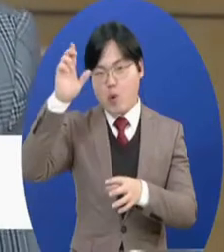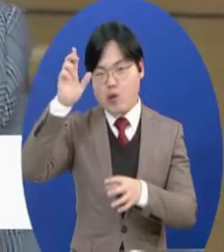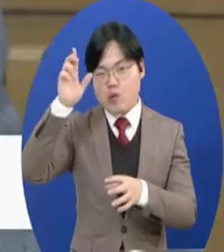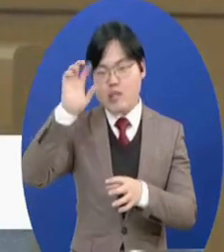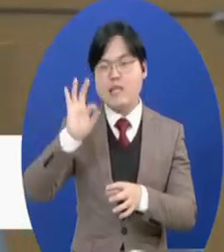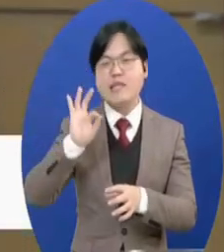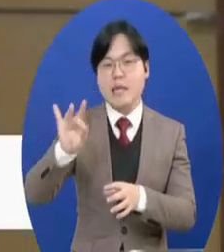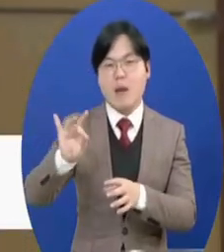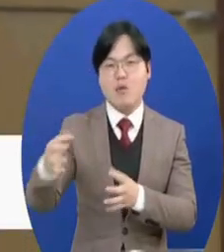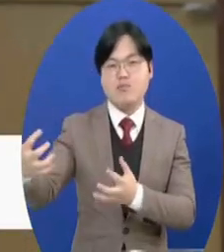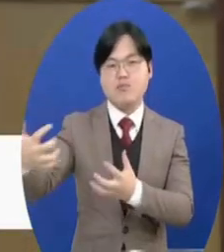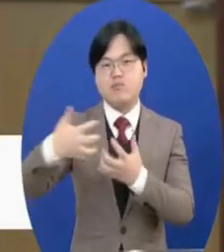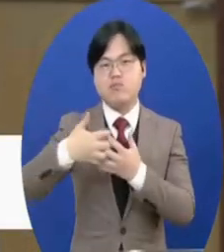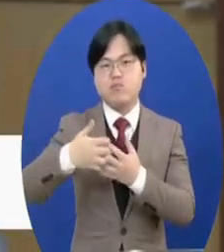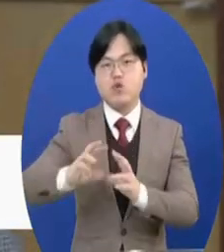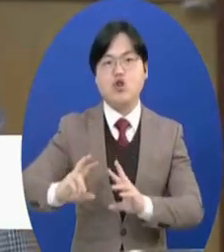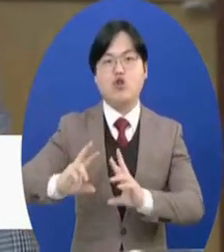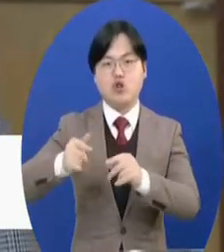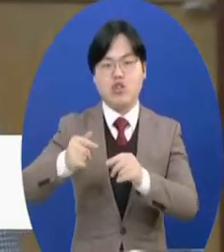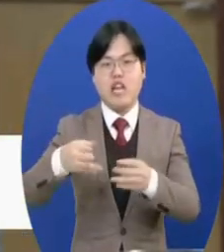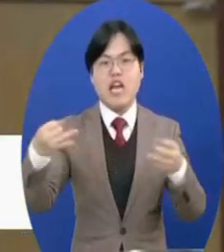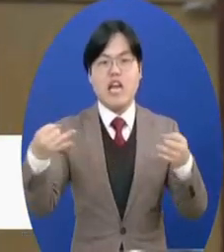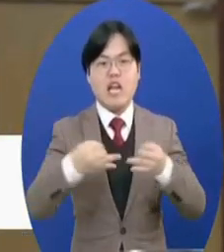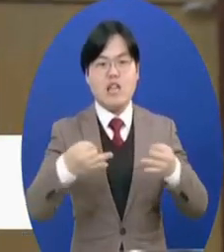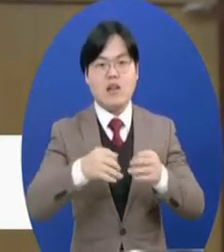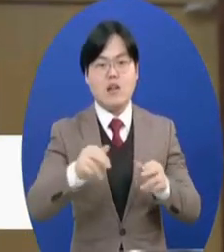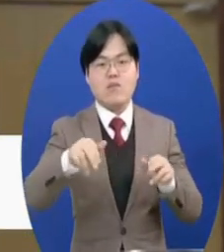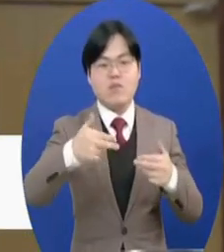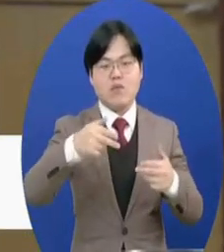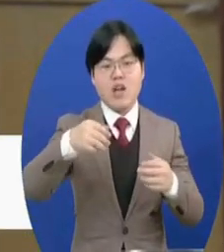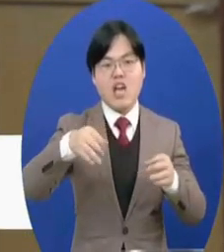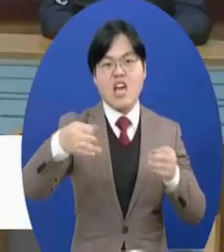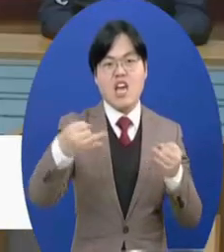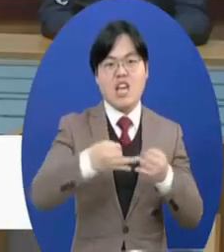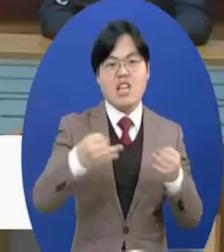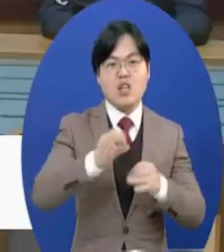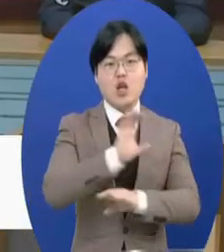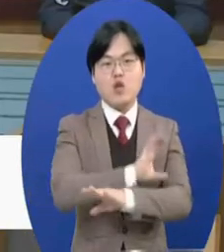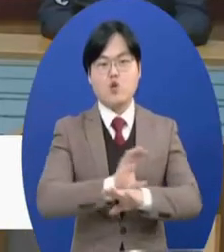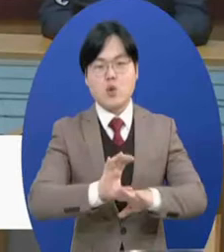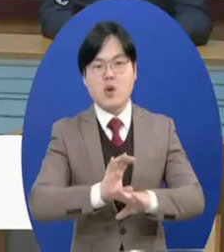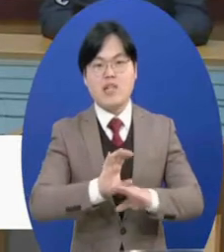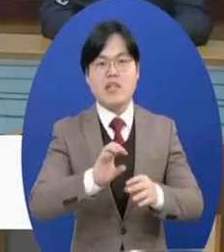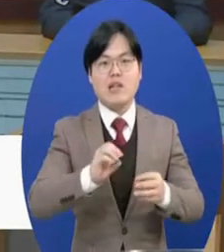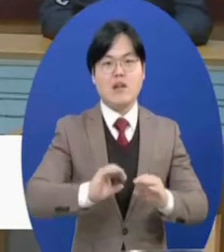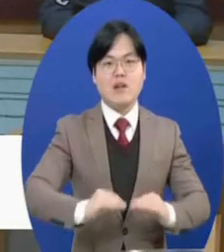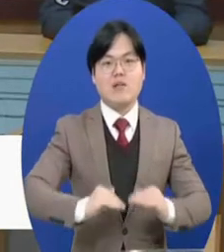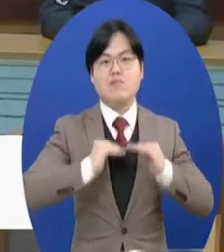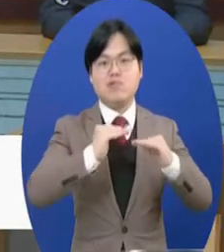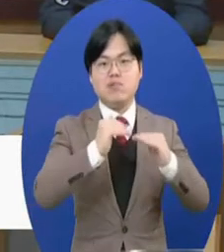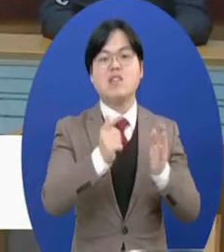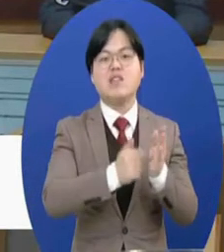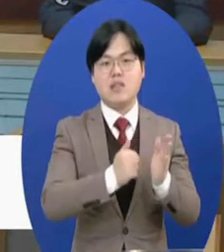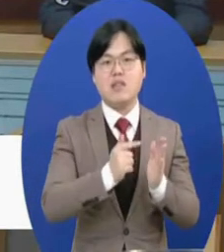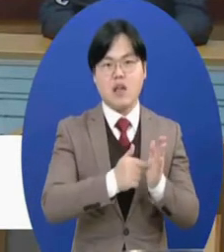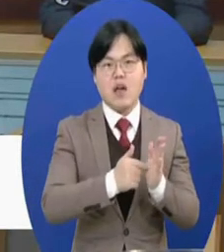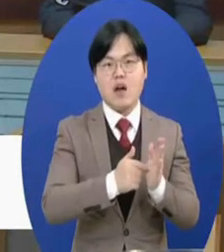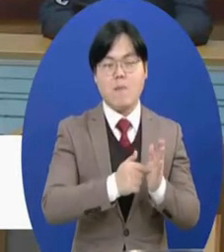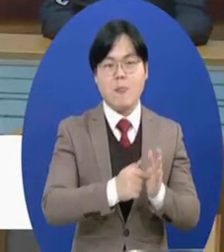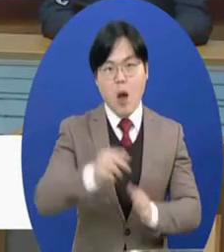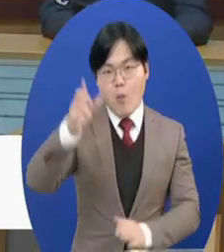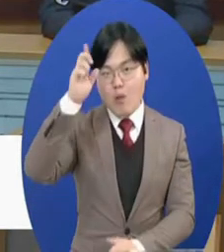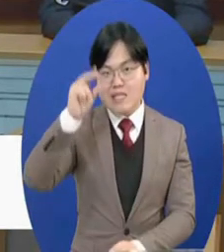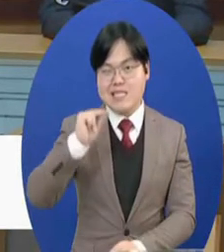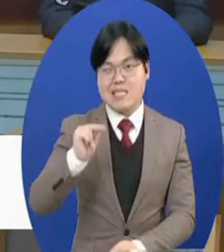хандлагатай уялдуулан өөрчлөх цахим жилжилт, цахим боловсрол, зайны сургалтын эргэцүүлэн шинжилгээ хийх шаардлагатай байна. Боловсролын